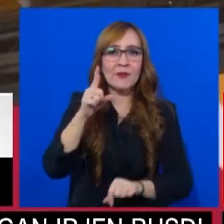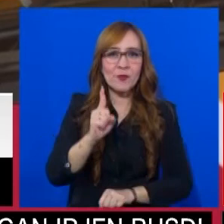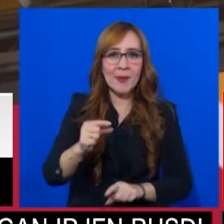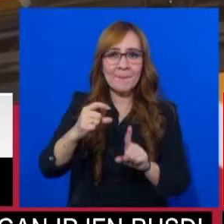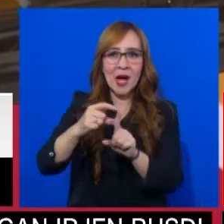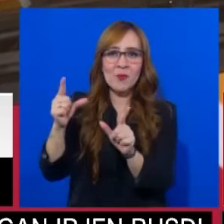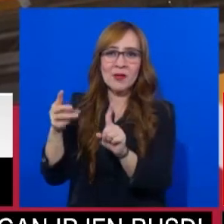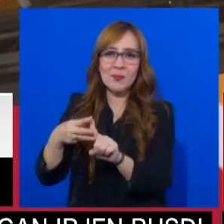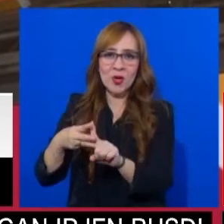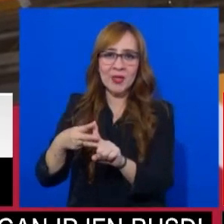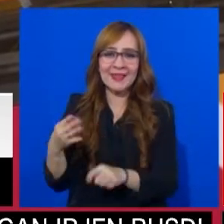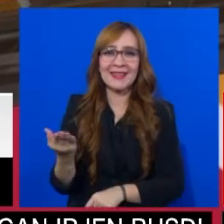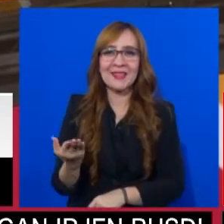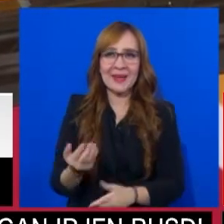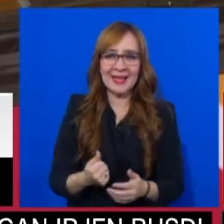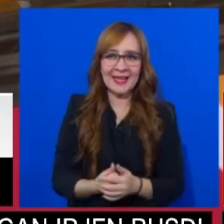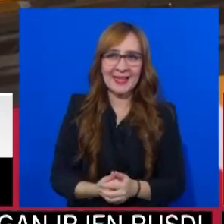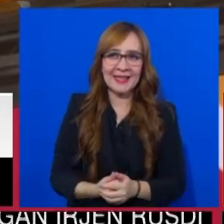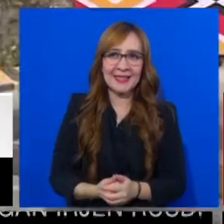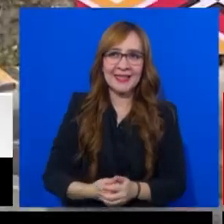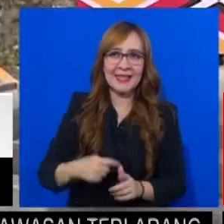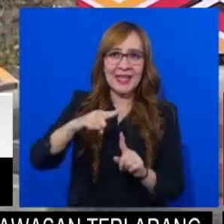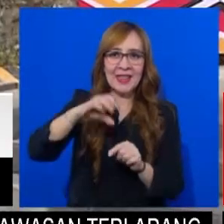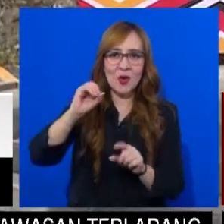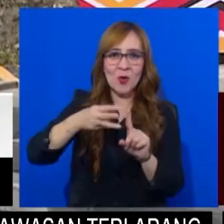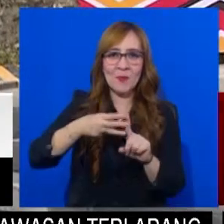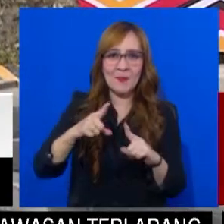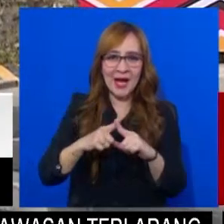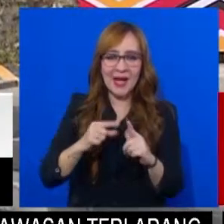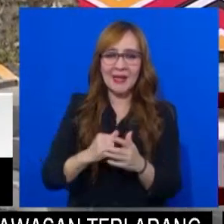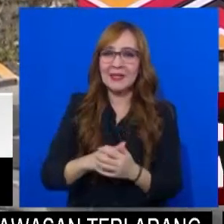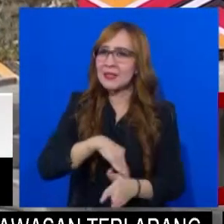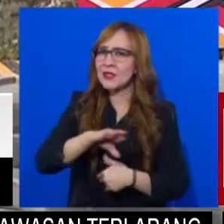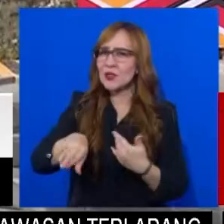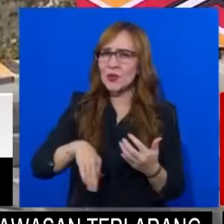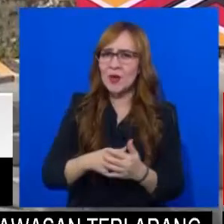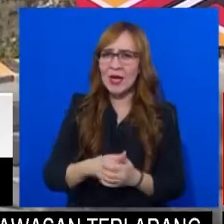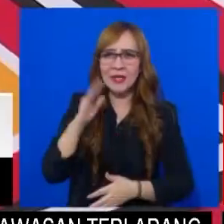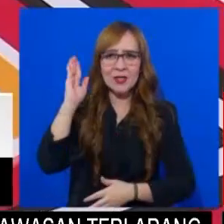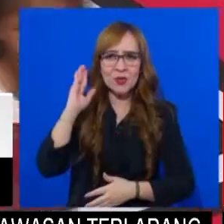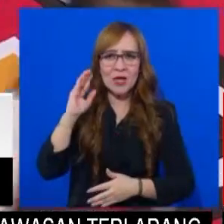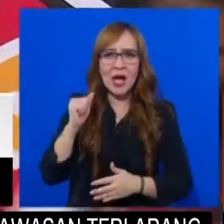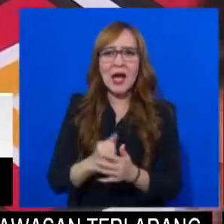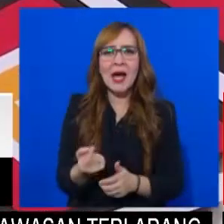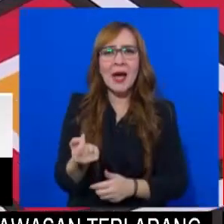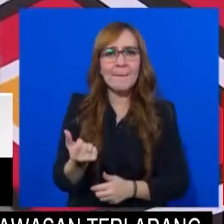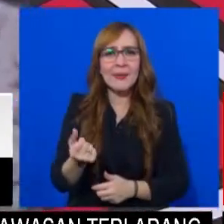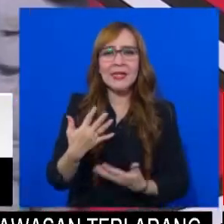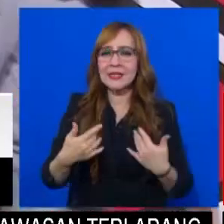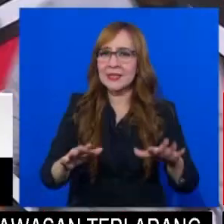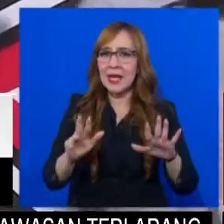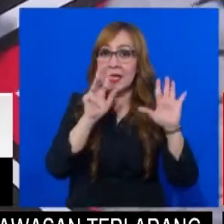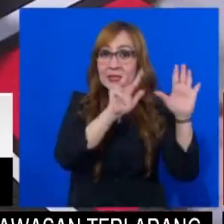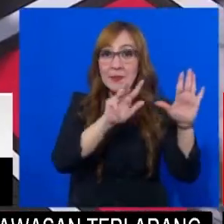di kawasan Pelabuhan Mulia Raja Napitupulu. Secara keseluruhan pekerjaan telah rampung 99%. Di